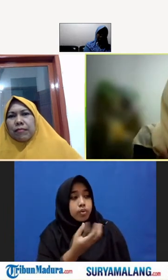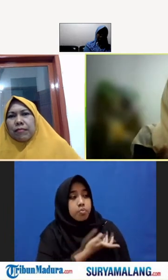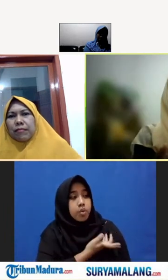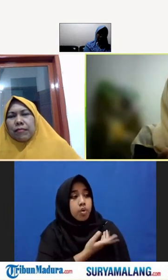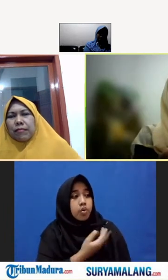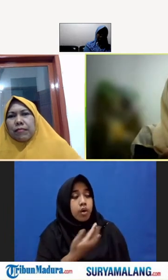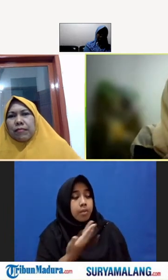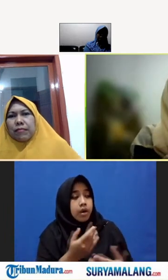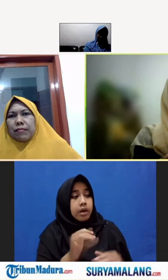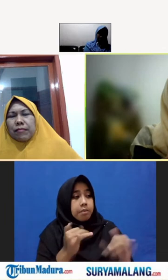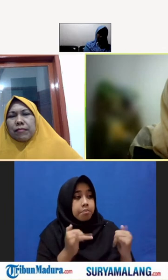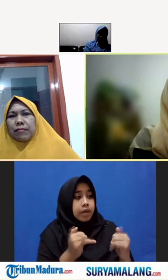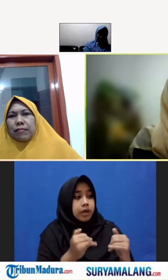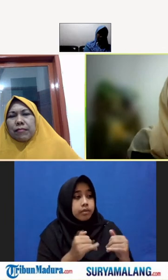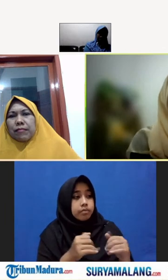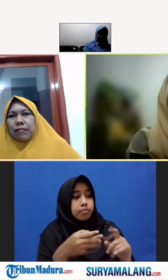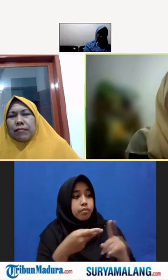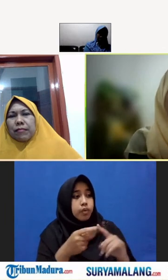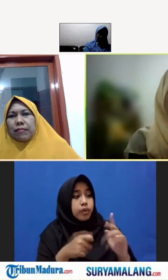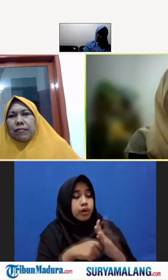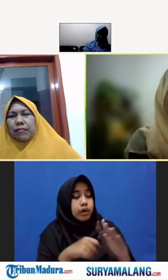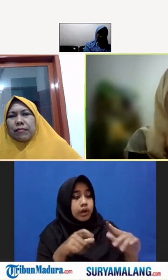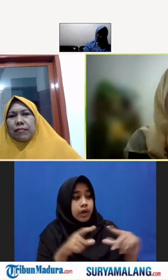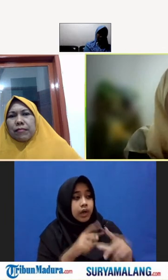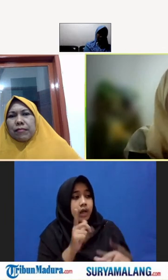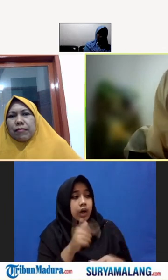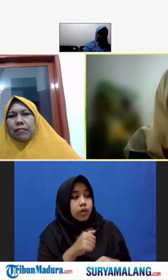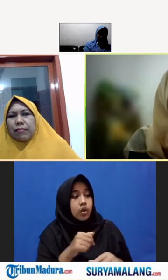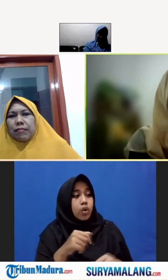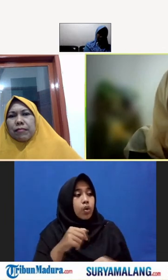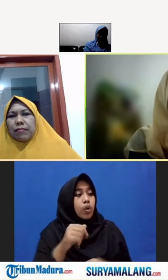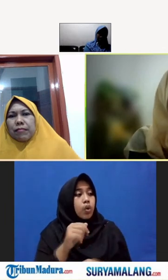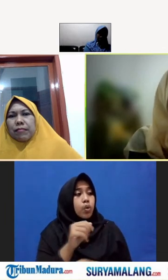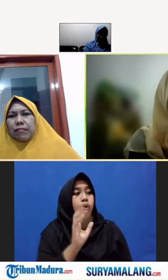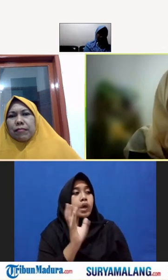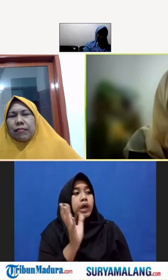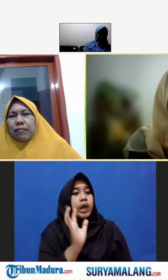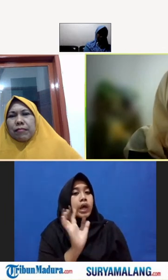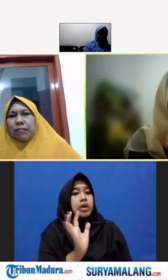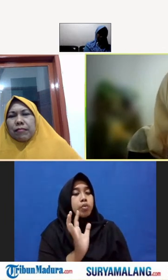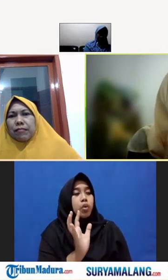boneka. Jadi anak masih merasa, oh, aku tuh